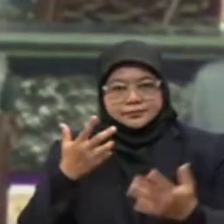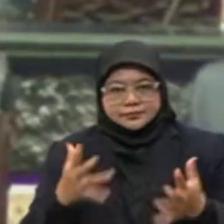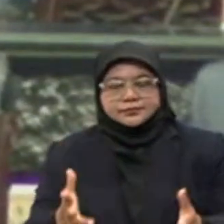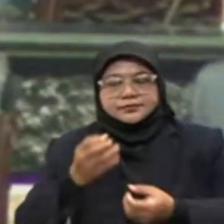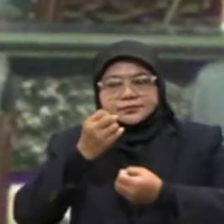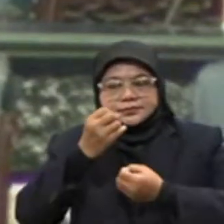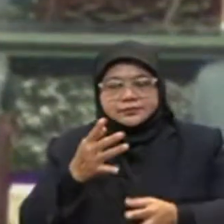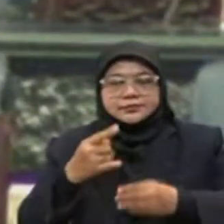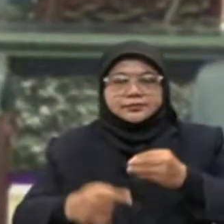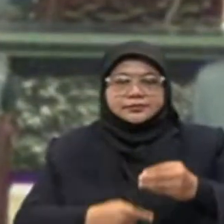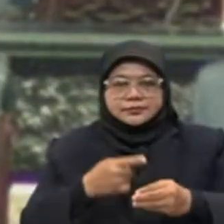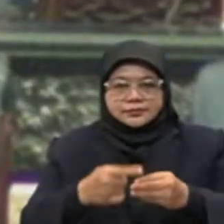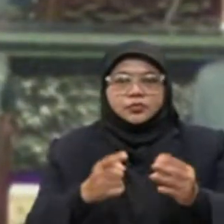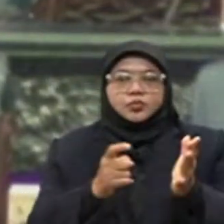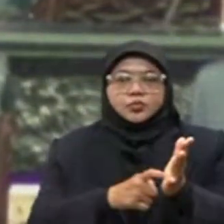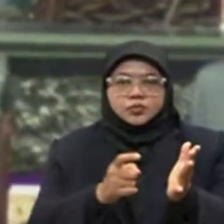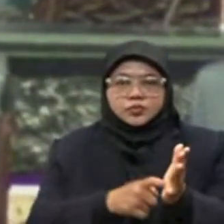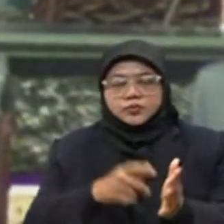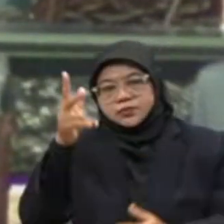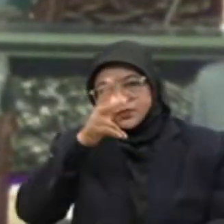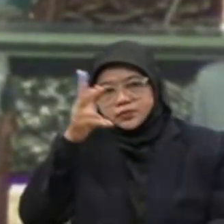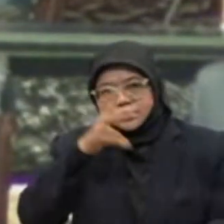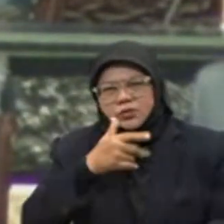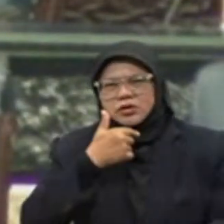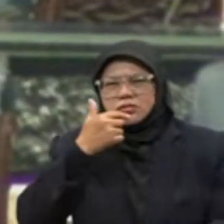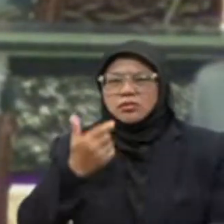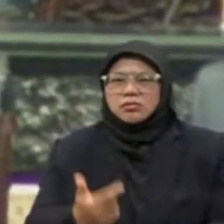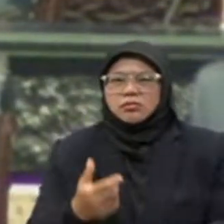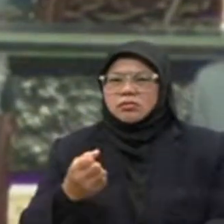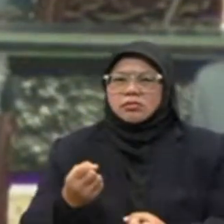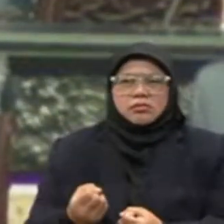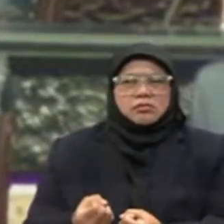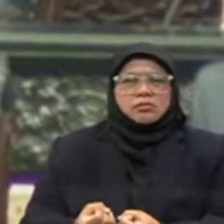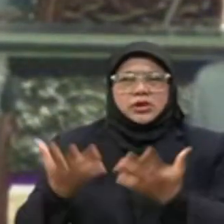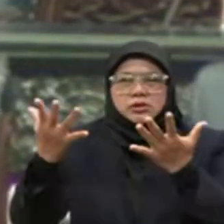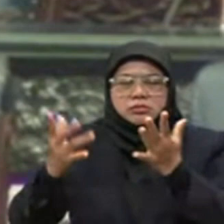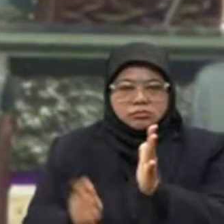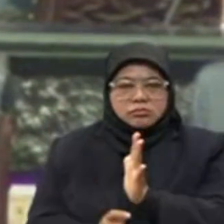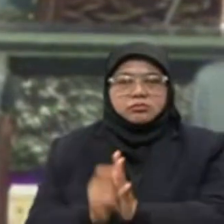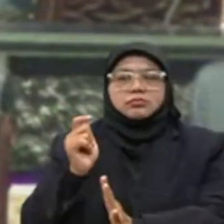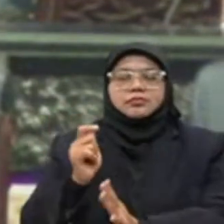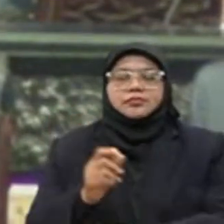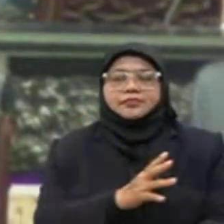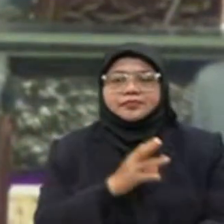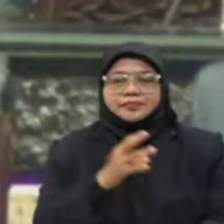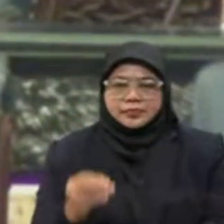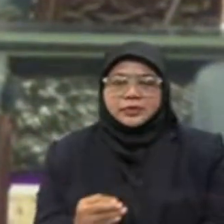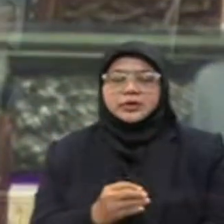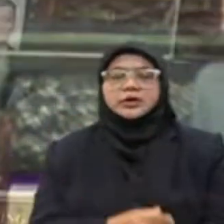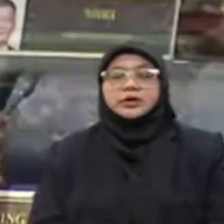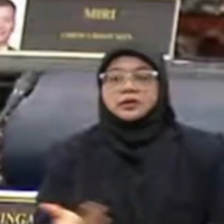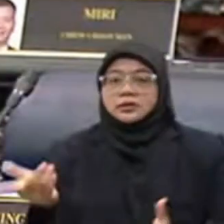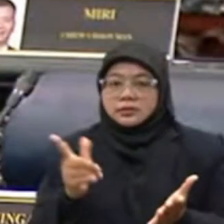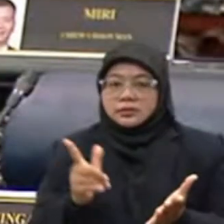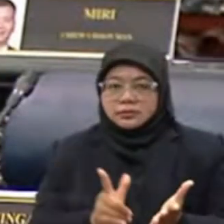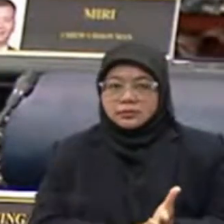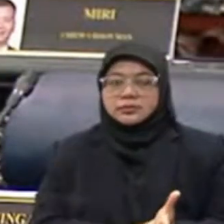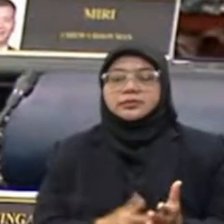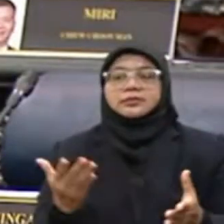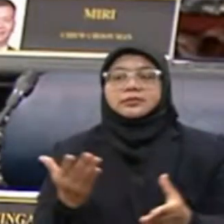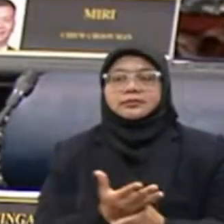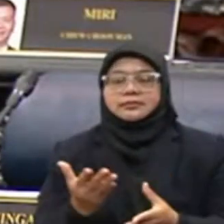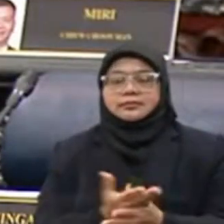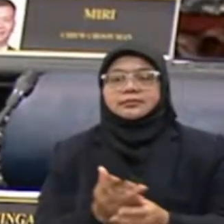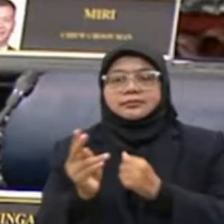mengenai penih hutang kerajaan yang begitu tinggi di mana hasil daripada laporan bank negara